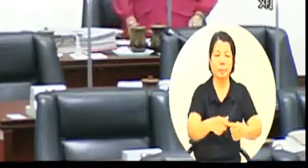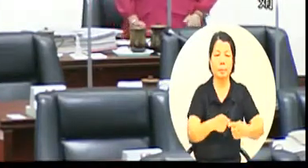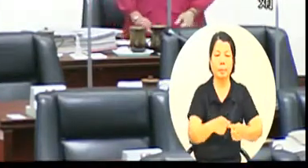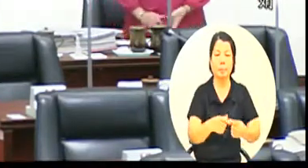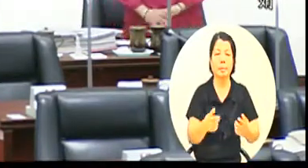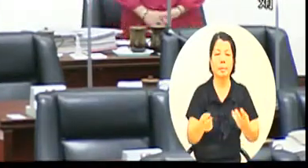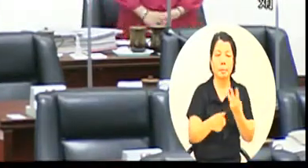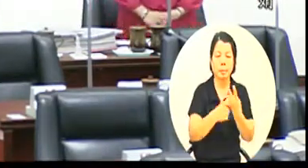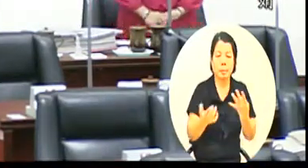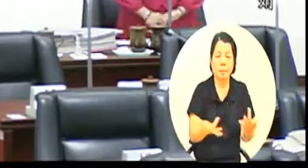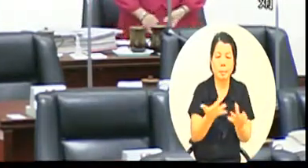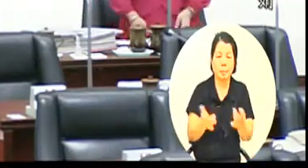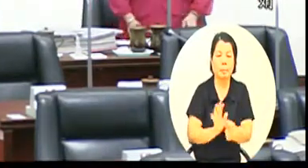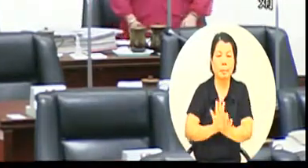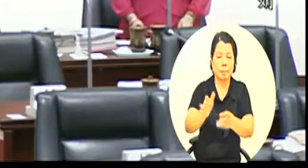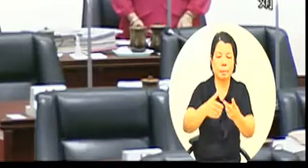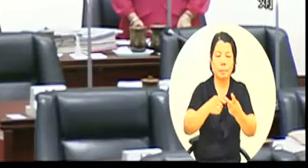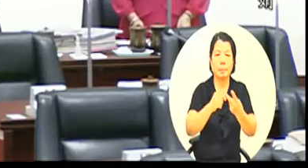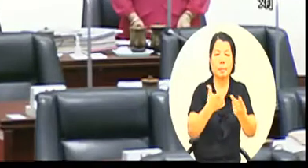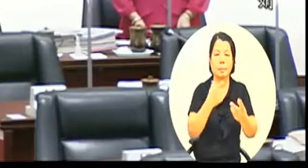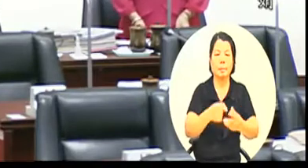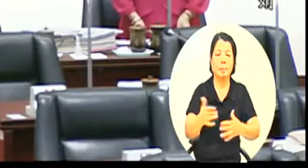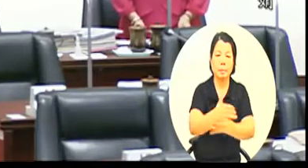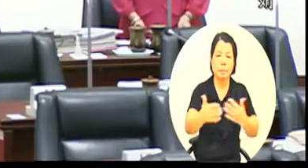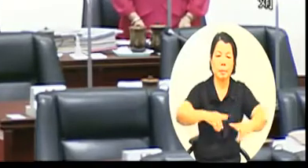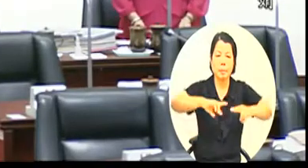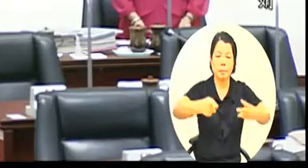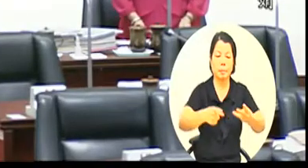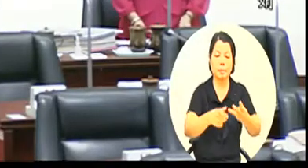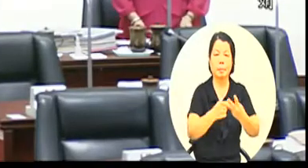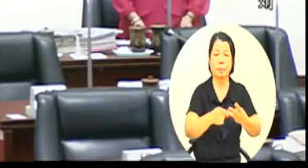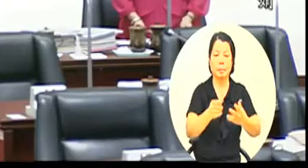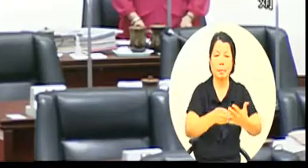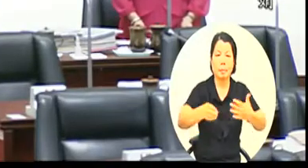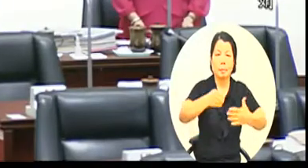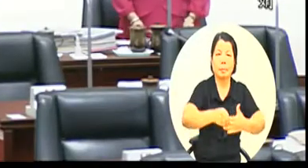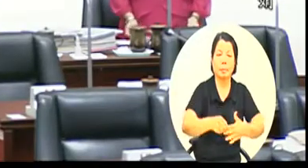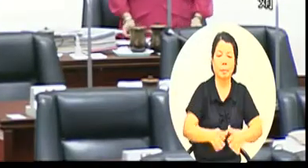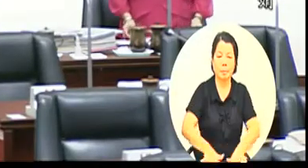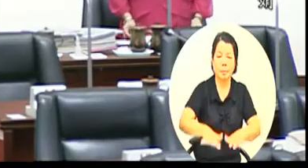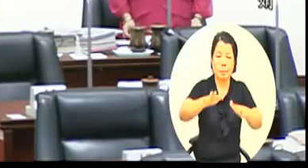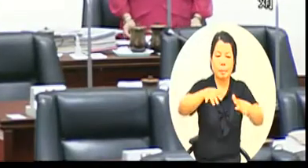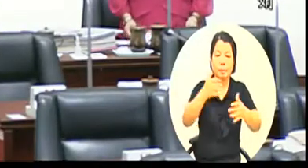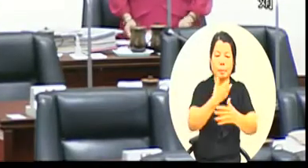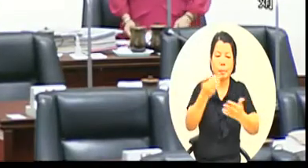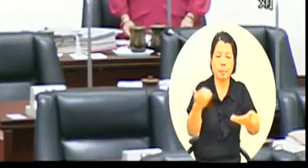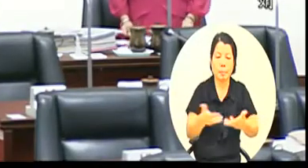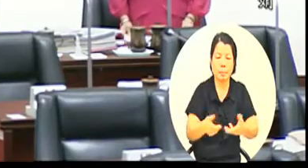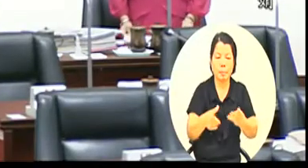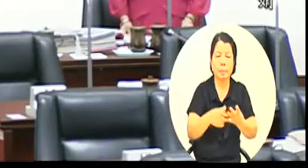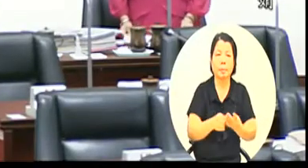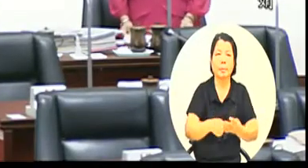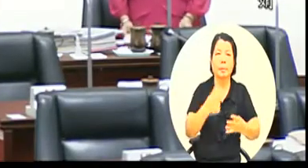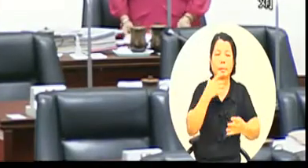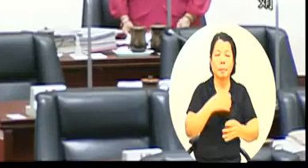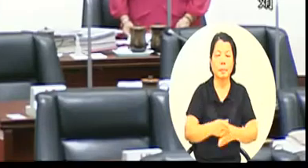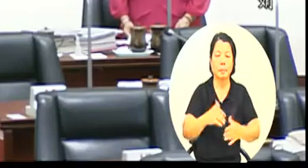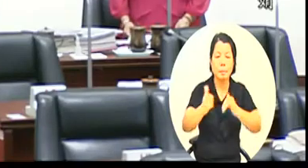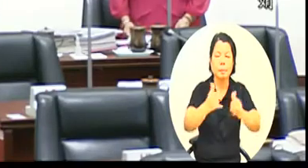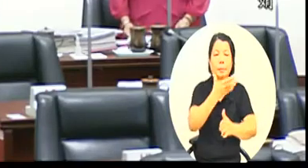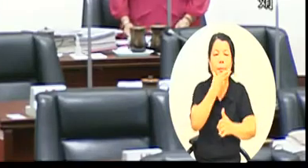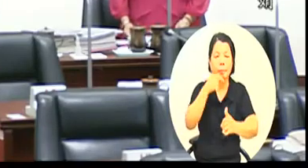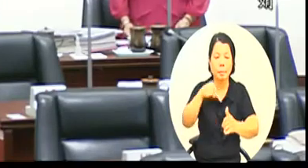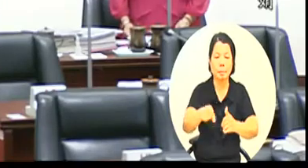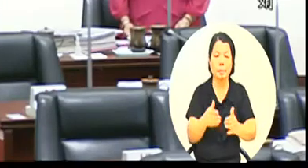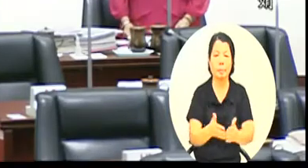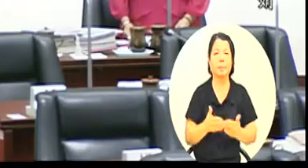发展、改善交通建设、提升水患治理、健全社会福利、促进地方